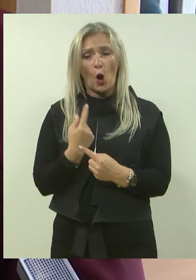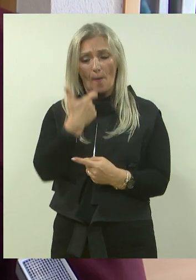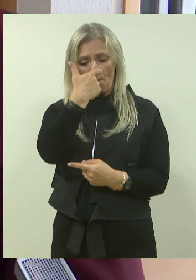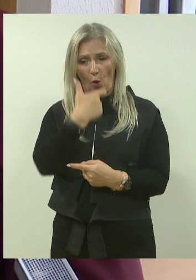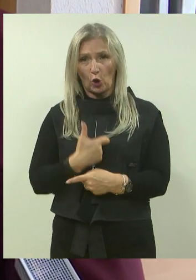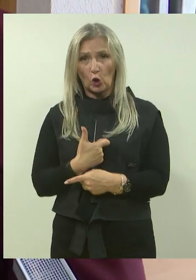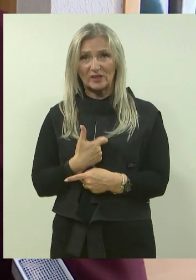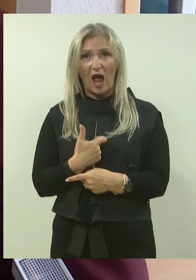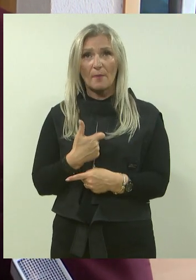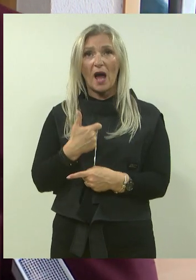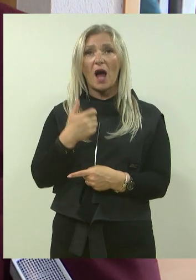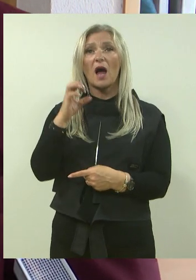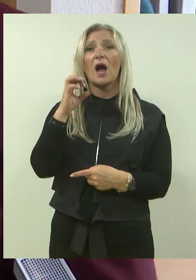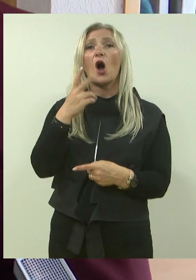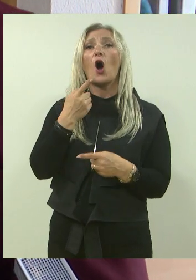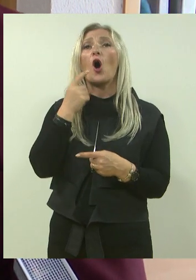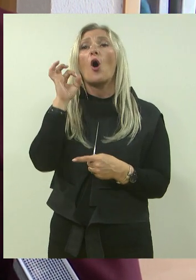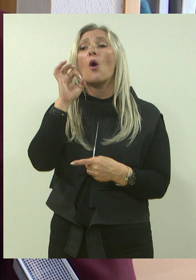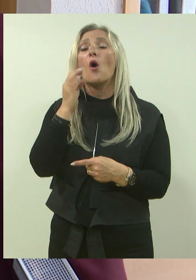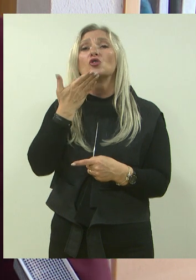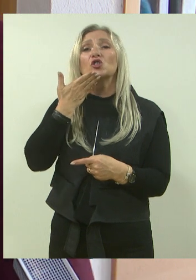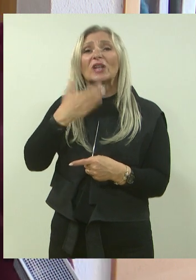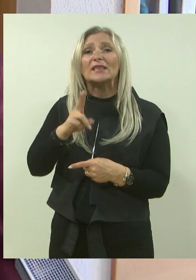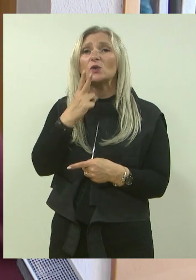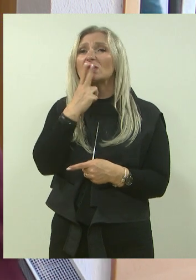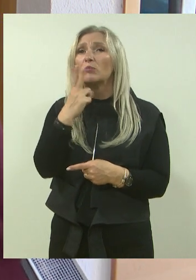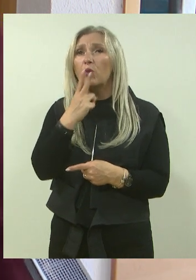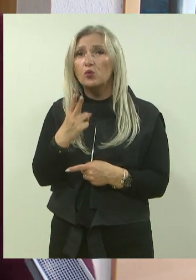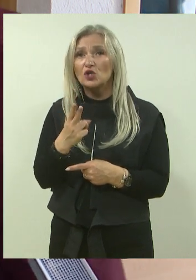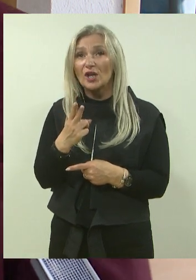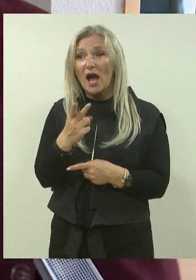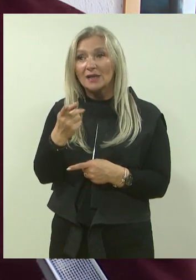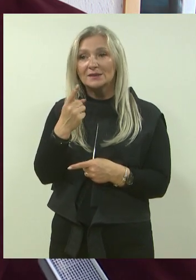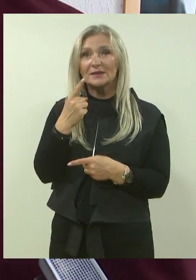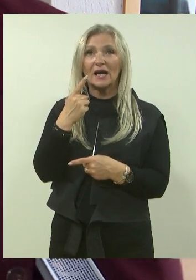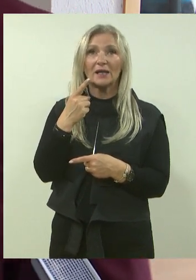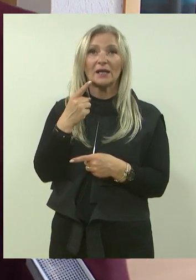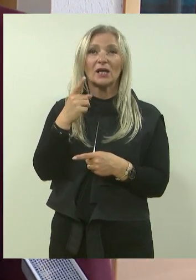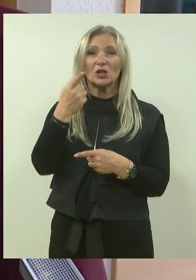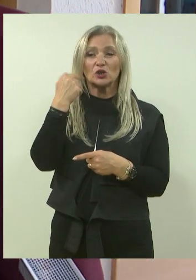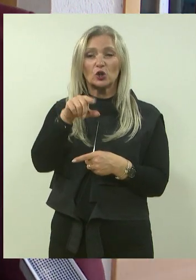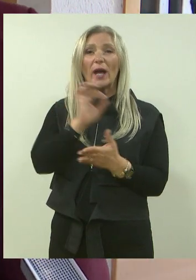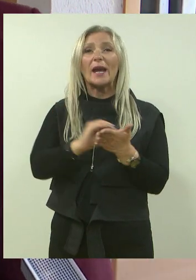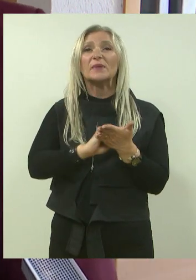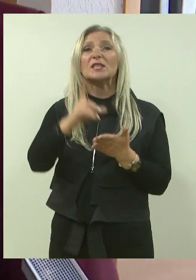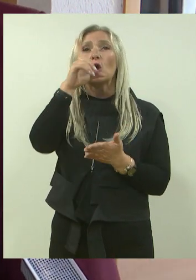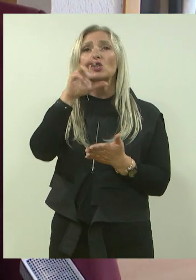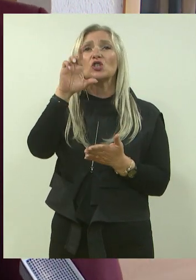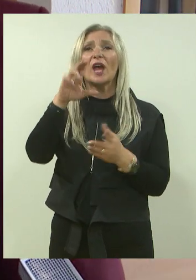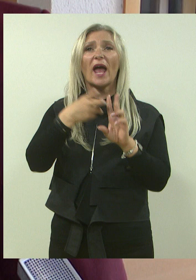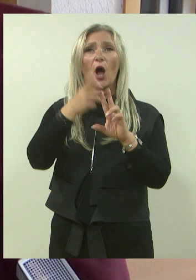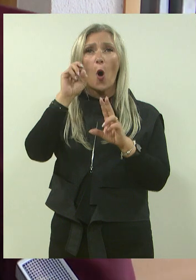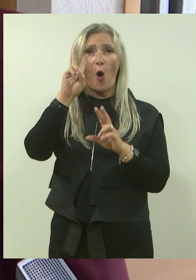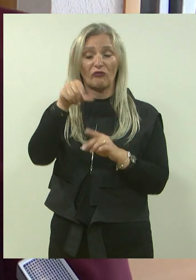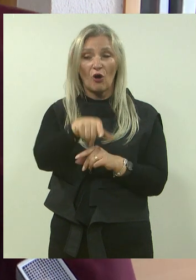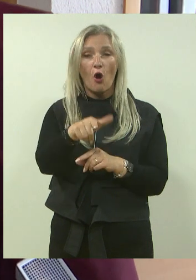štetnosti pušenja. Tako da malo da se okušam, pošto je on kao vrsni pisac, pa